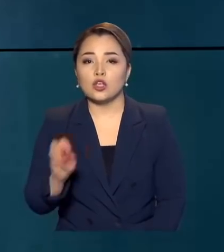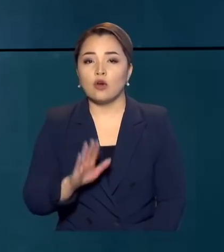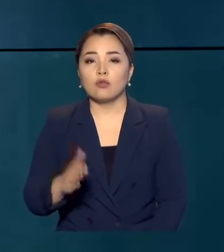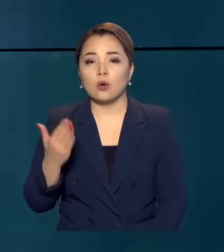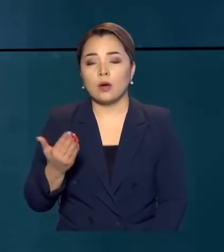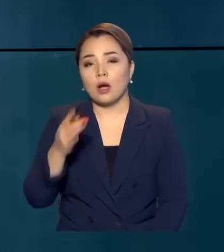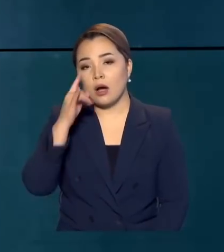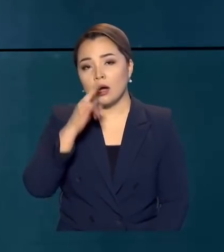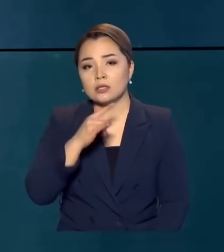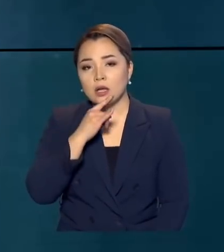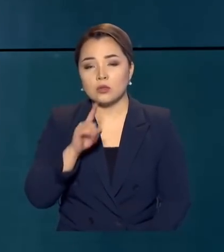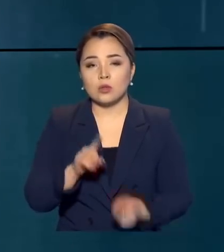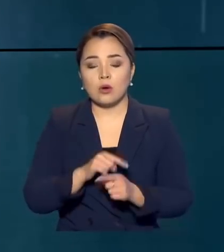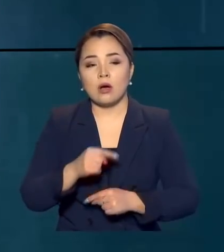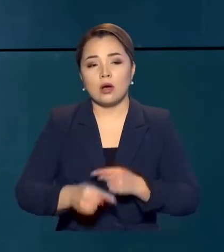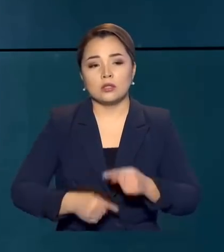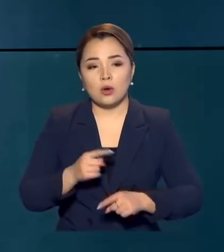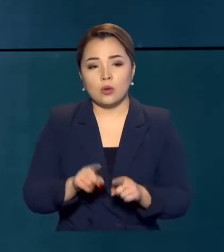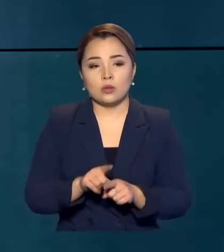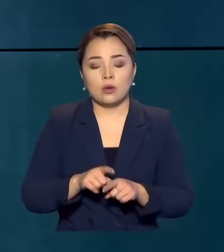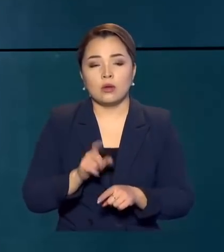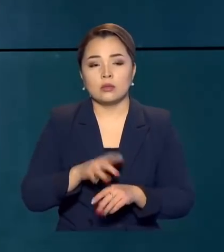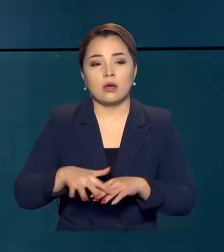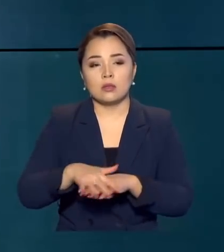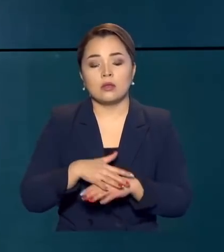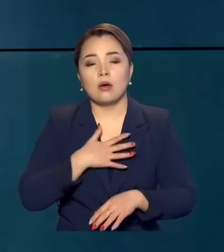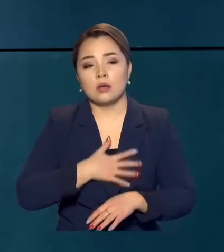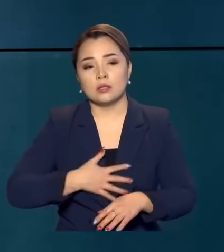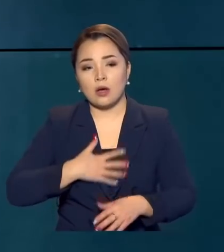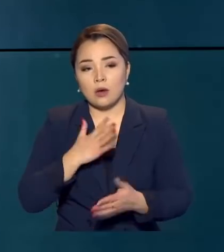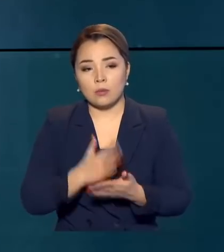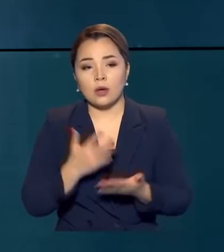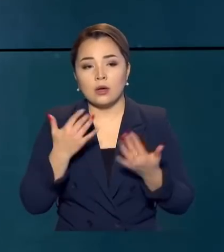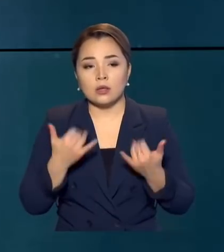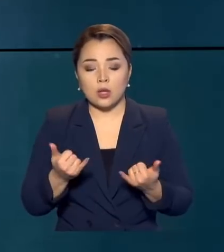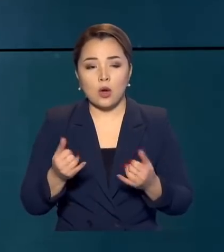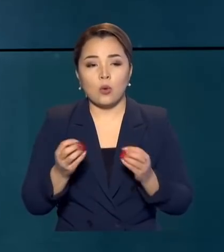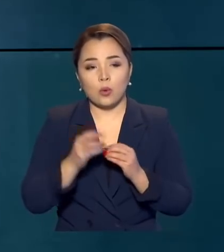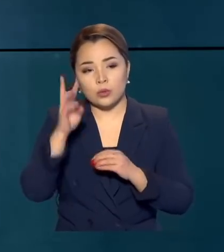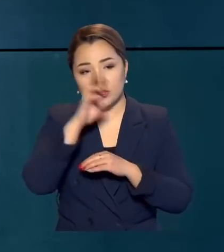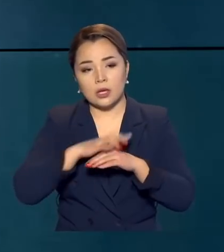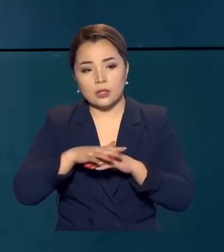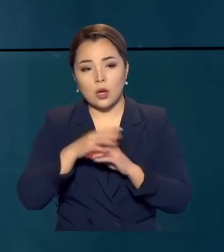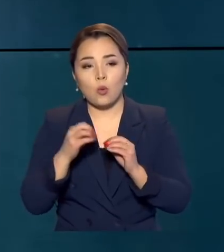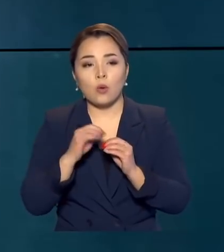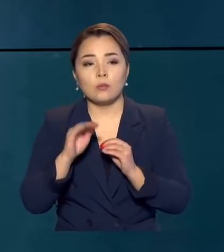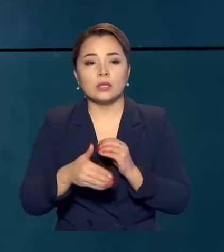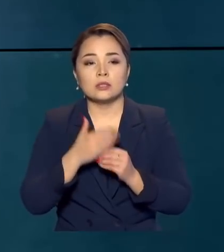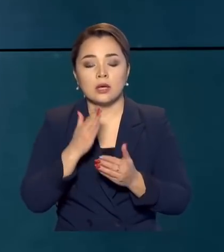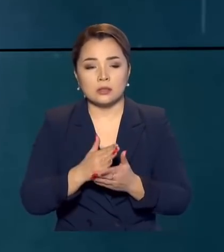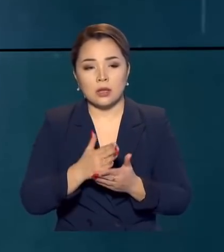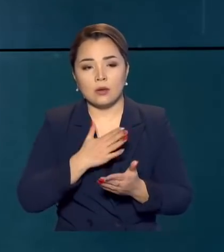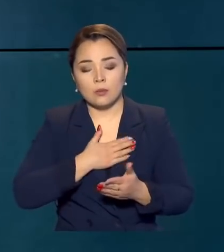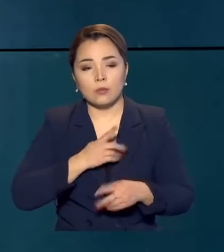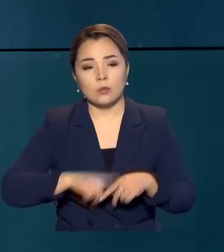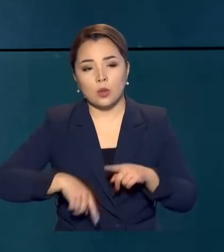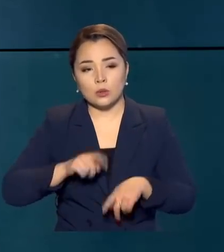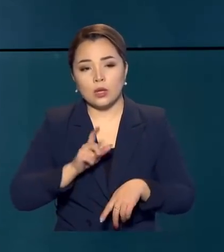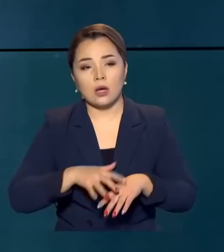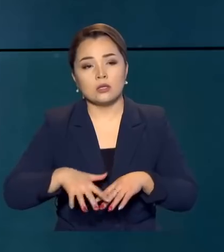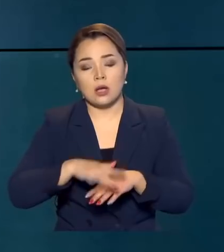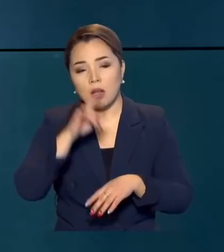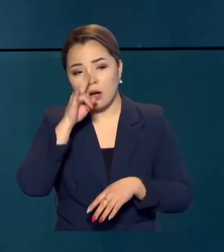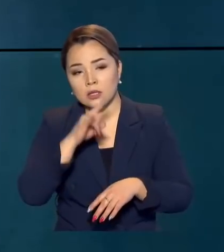Еуропадағы қазақтар да ата жұрттағы ахуалға алаңдаулы. Қарт құрлықтың 10 елінде қазір 10 мыңнан астам қандасымыз тұрып жатыр.